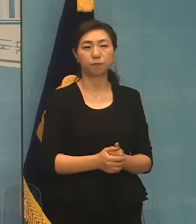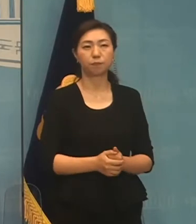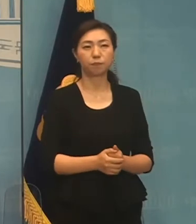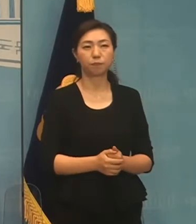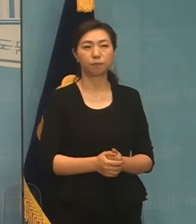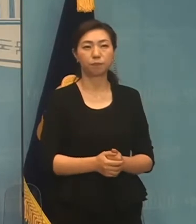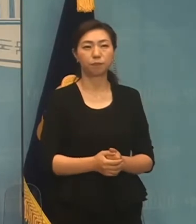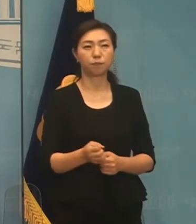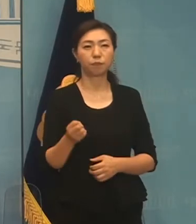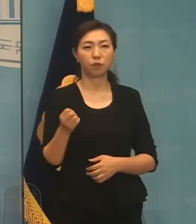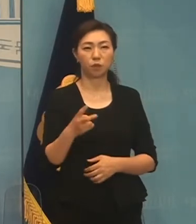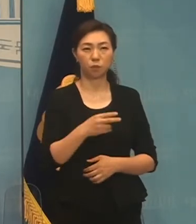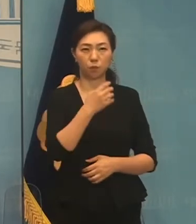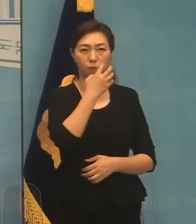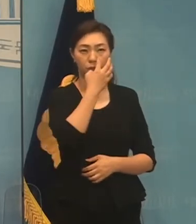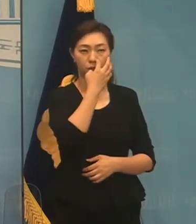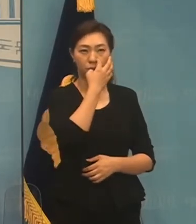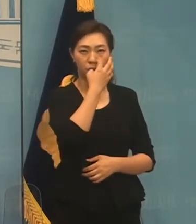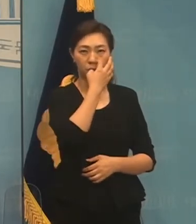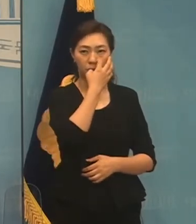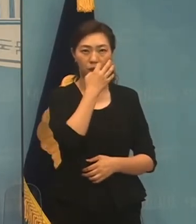유언비어 날조